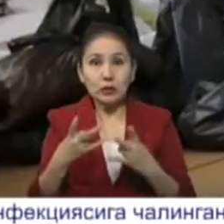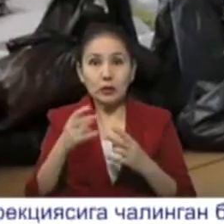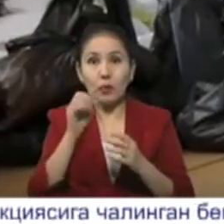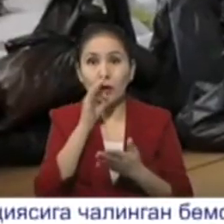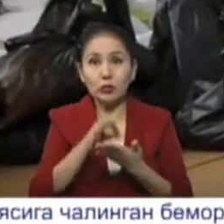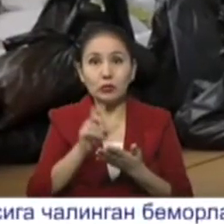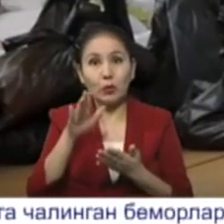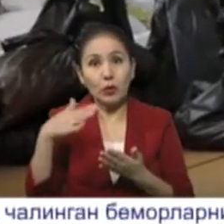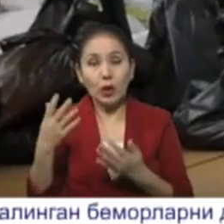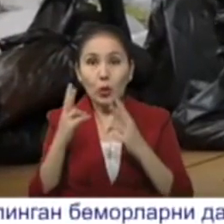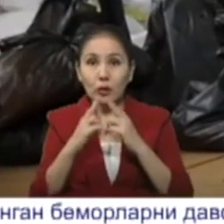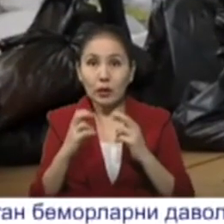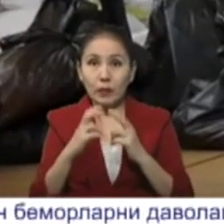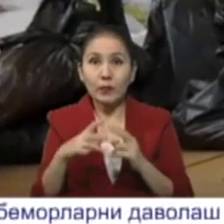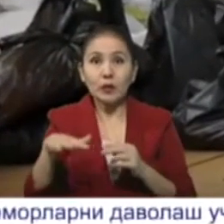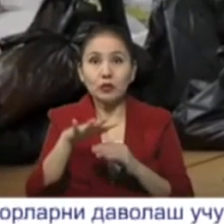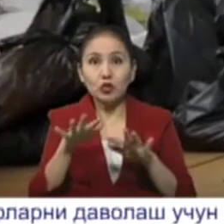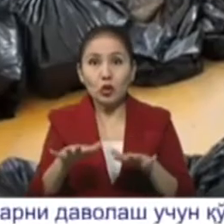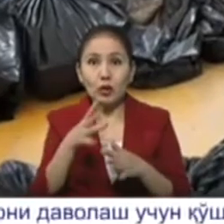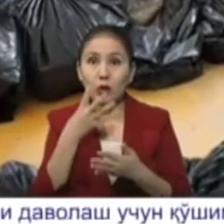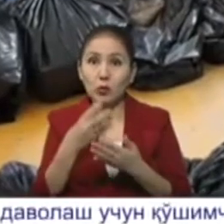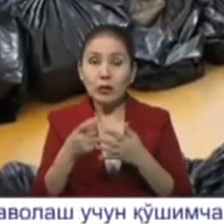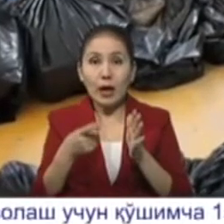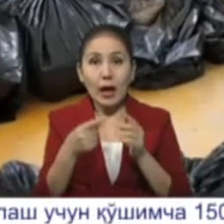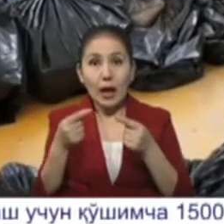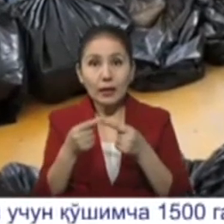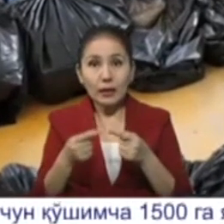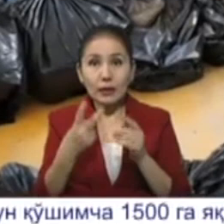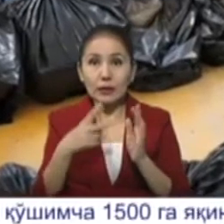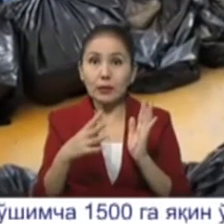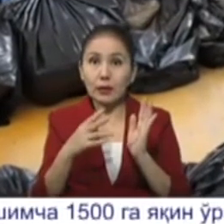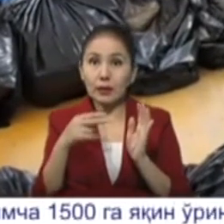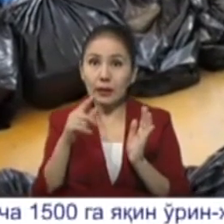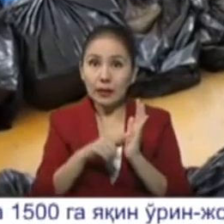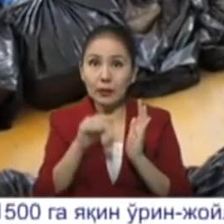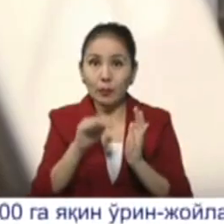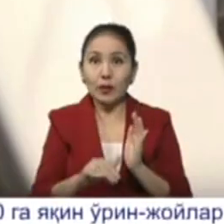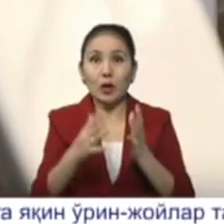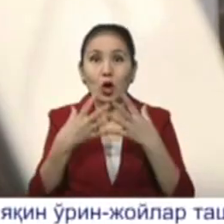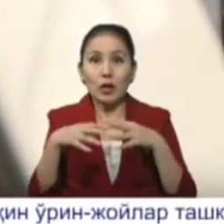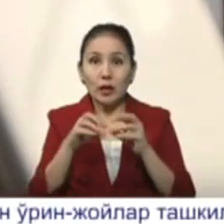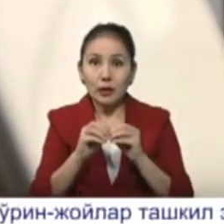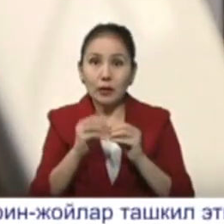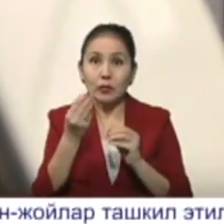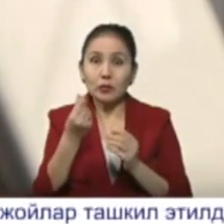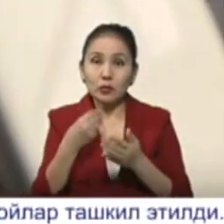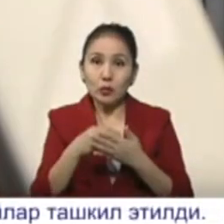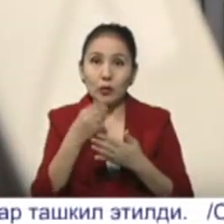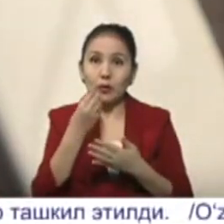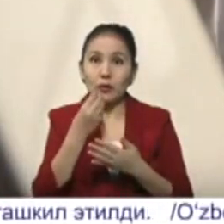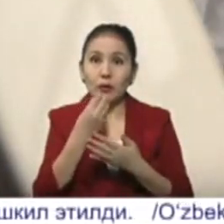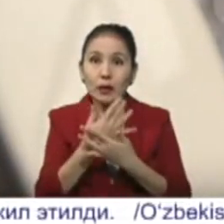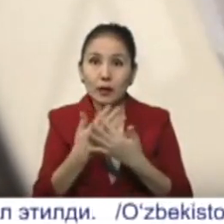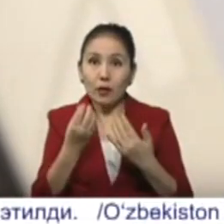tomonidan o'rganilyapti. Joylarda sektor rahbarlari tomonidan aniqlangan 27952 ta oilaga 5 milliard 290 million so'mlik 12